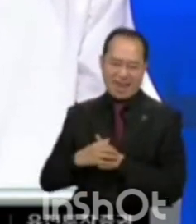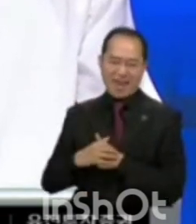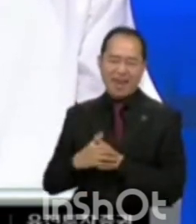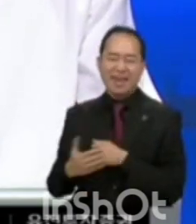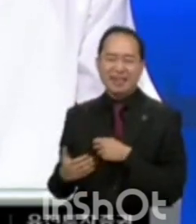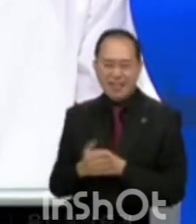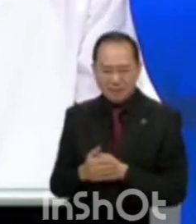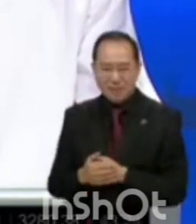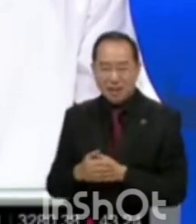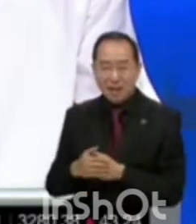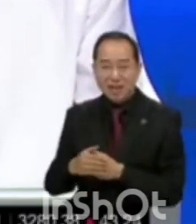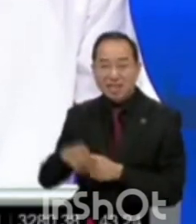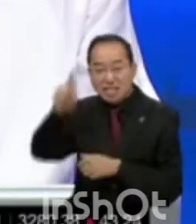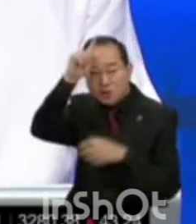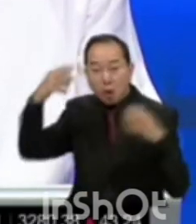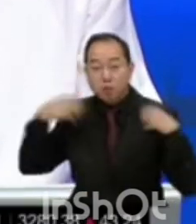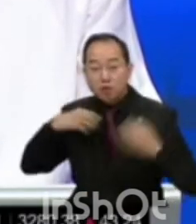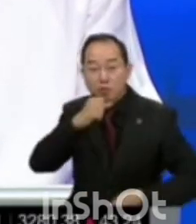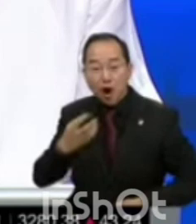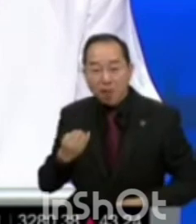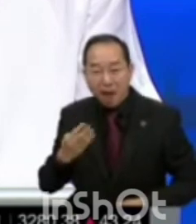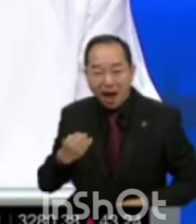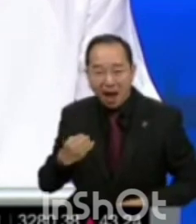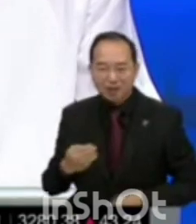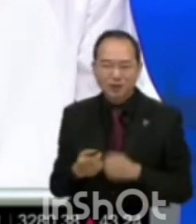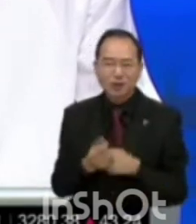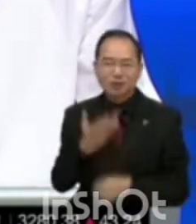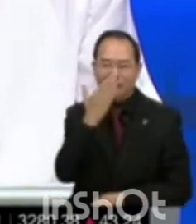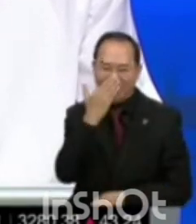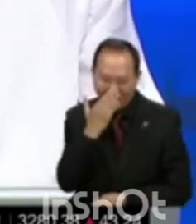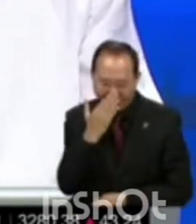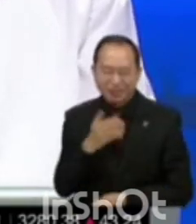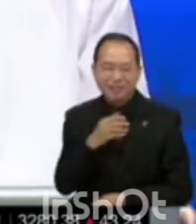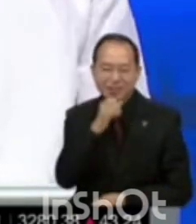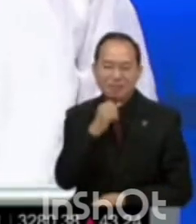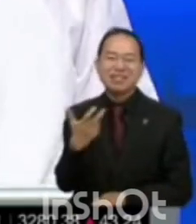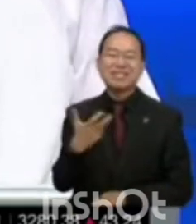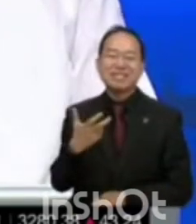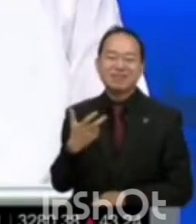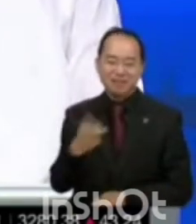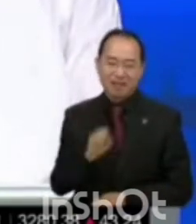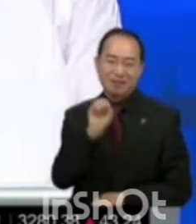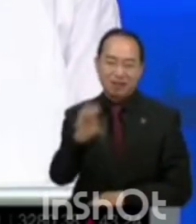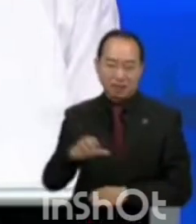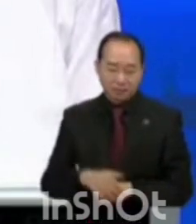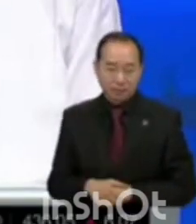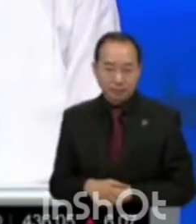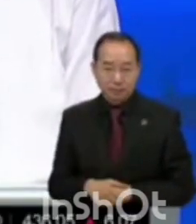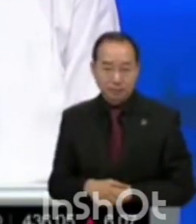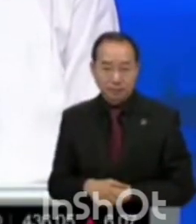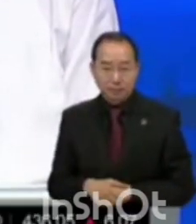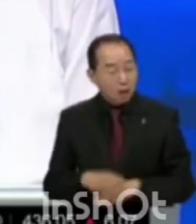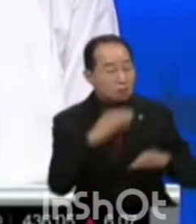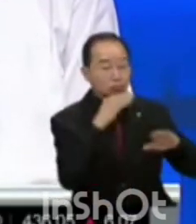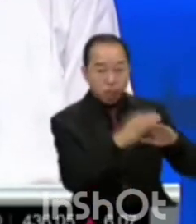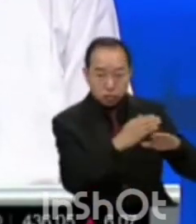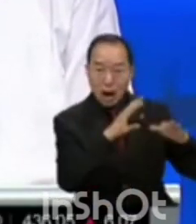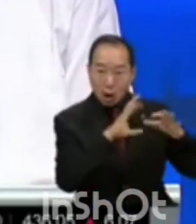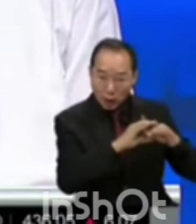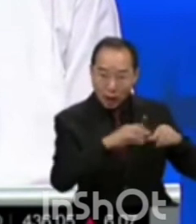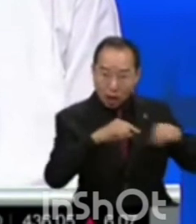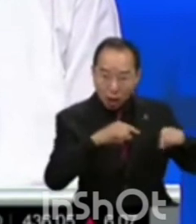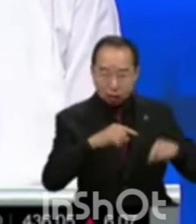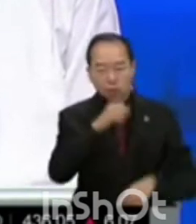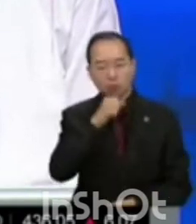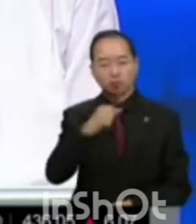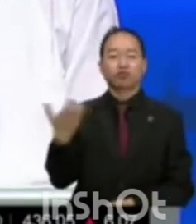그렇게 표현을 했습니다. 그러나 이제 대북 정책의 일관된 추진이라든가 그런 것은 90점 정도를 드리고 싶다는